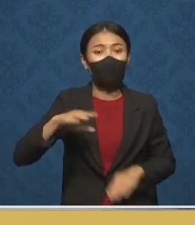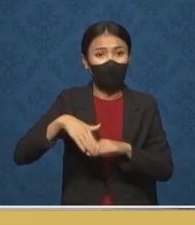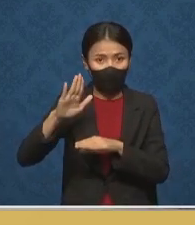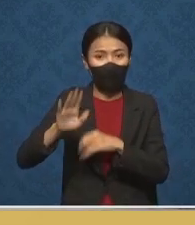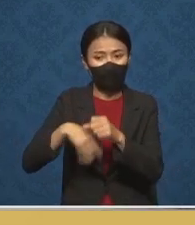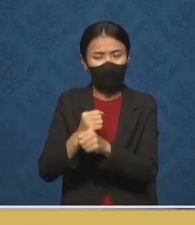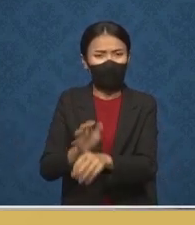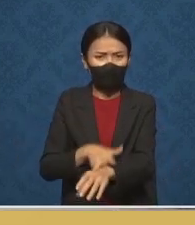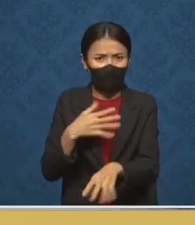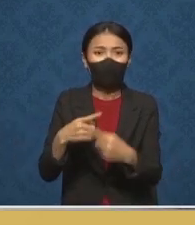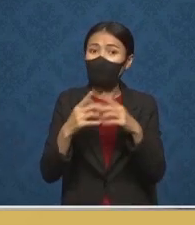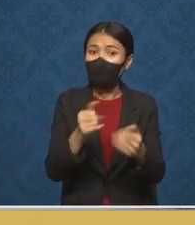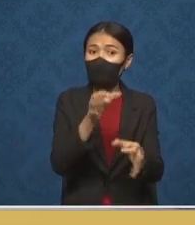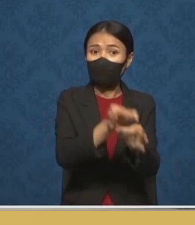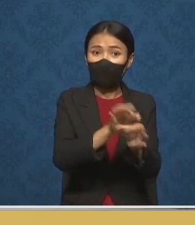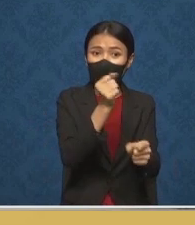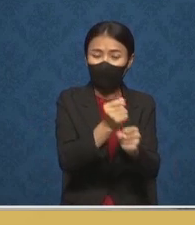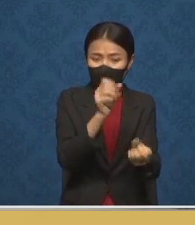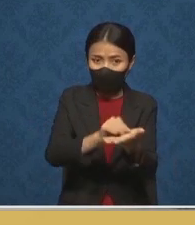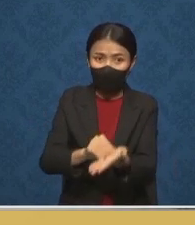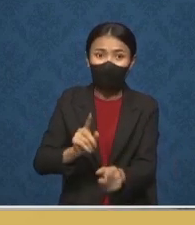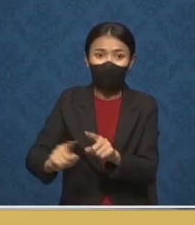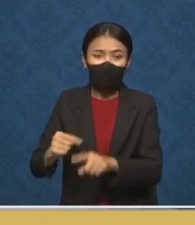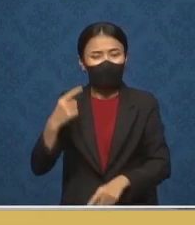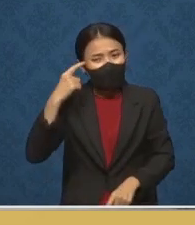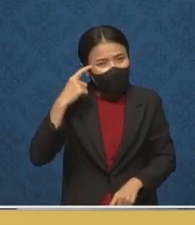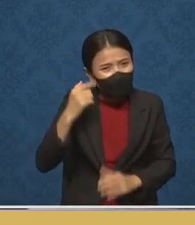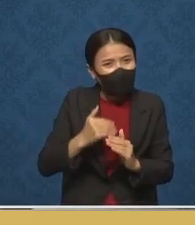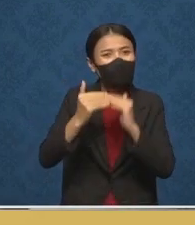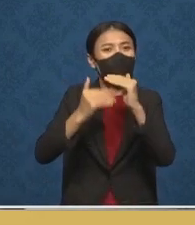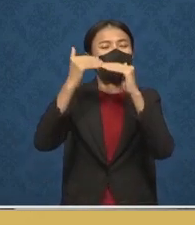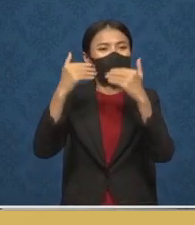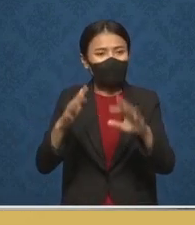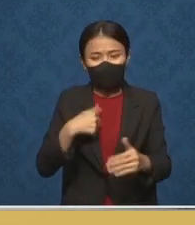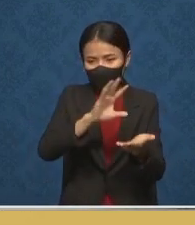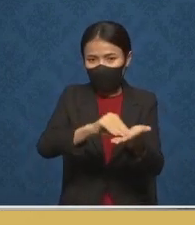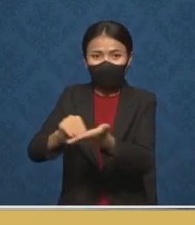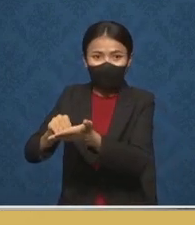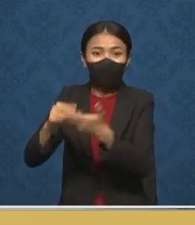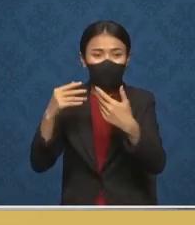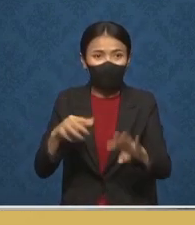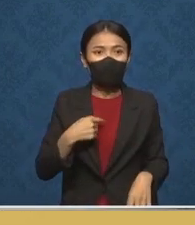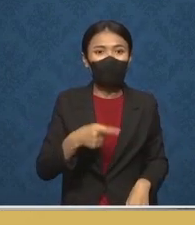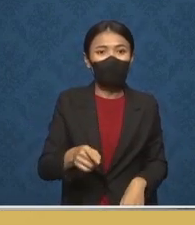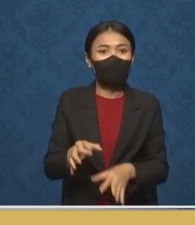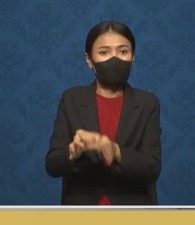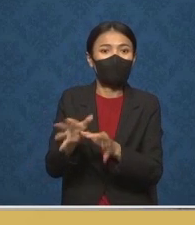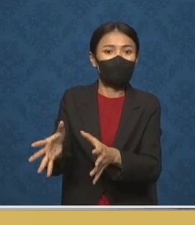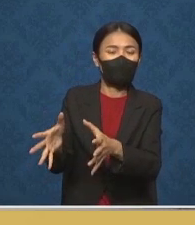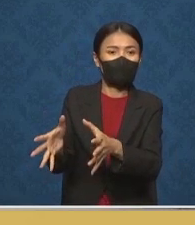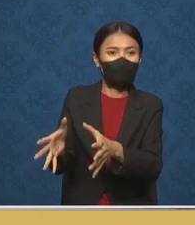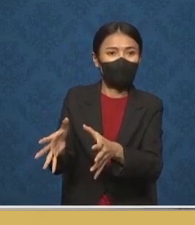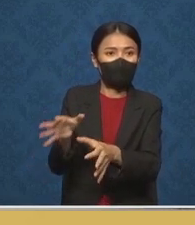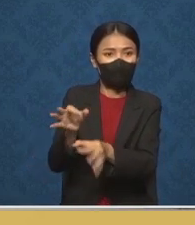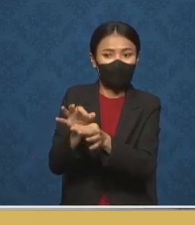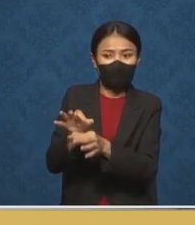ต่างๆก็อย่าเอาสมบัติที่เขาทำมาแล้วก็พัฒนาจนเป็นเลข13หลักมา30ปีจนได้รับการยอมรับเนี่ยเอ